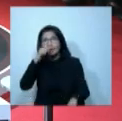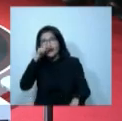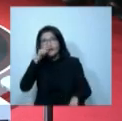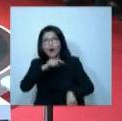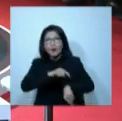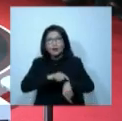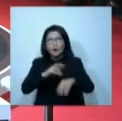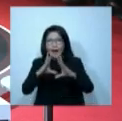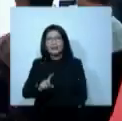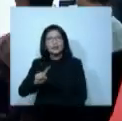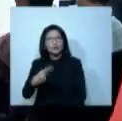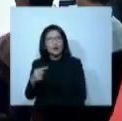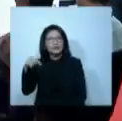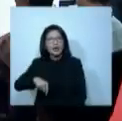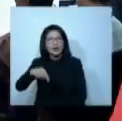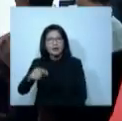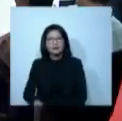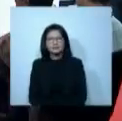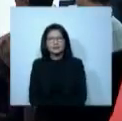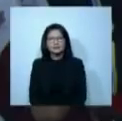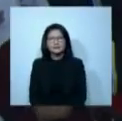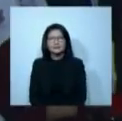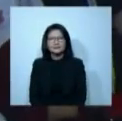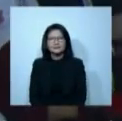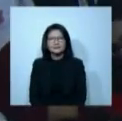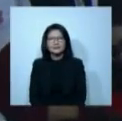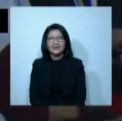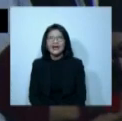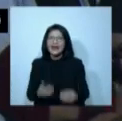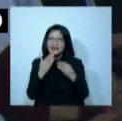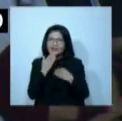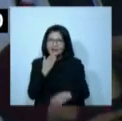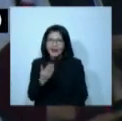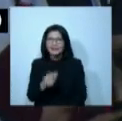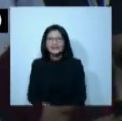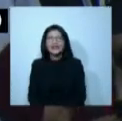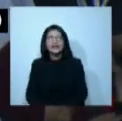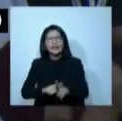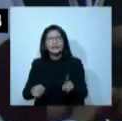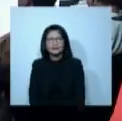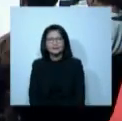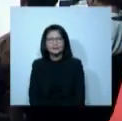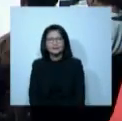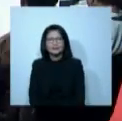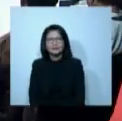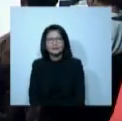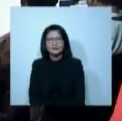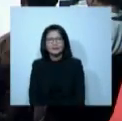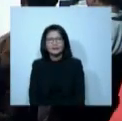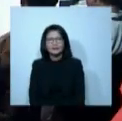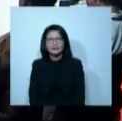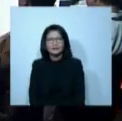platform serta ide dan gagasannya yang ada yang substansi, lalu dibahas secara detail, secara menarik, sehingga publik